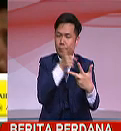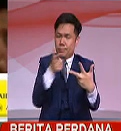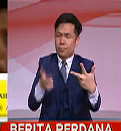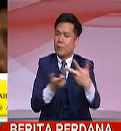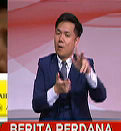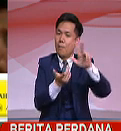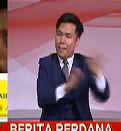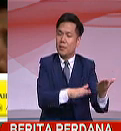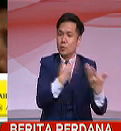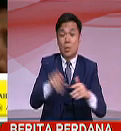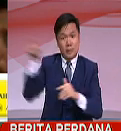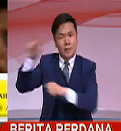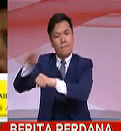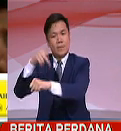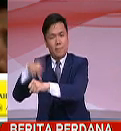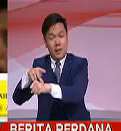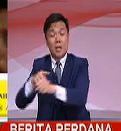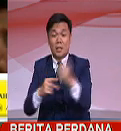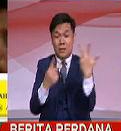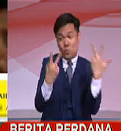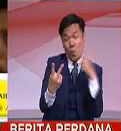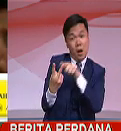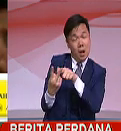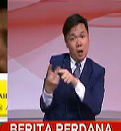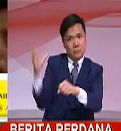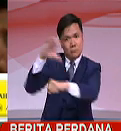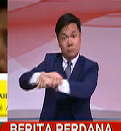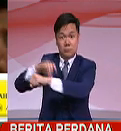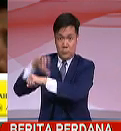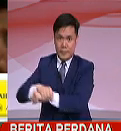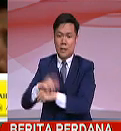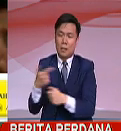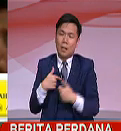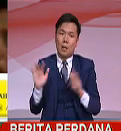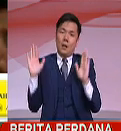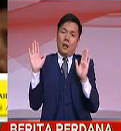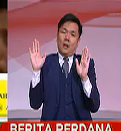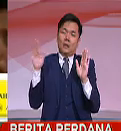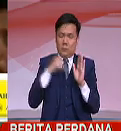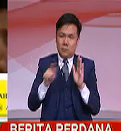keselamatan Filipina, manakala 2 lagi ditangkap dan menyerah diri.